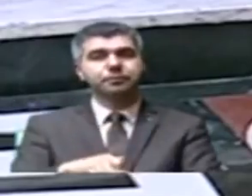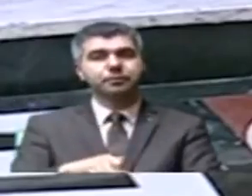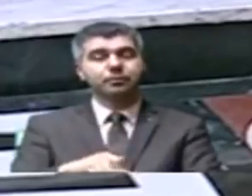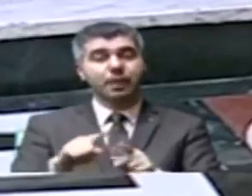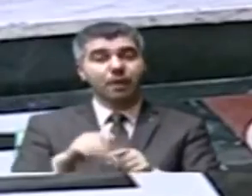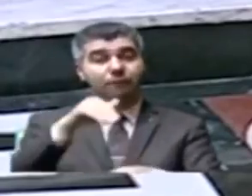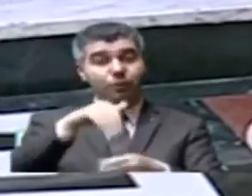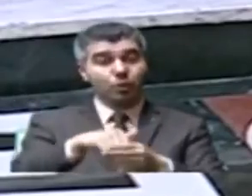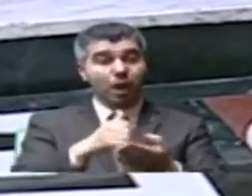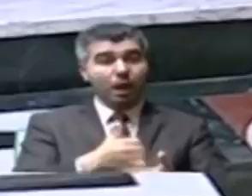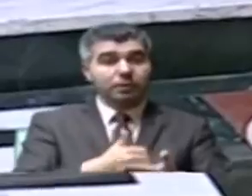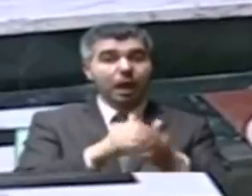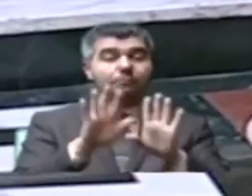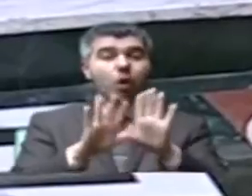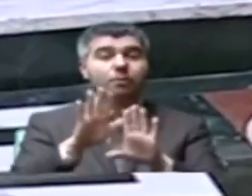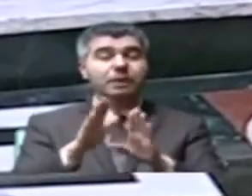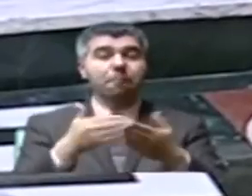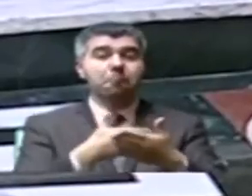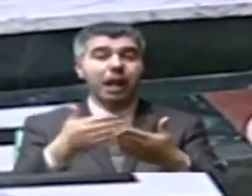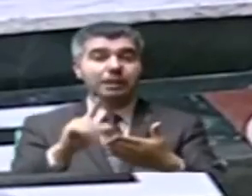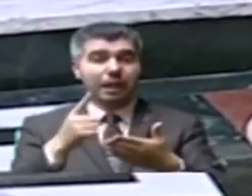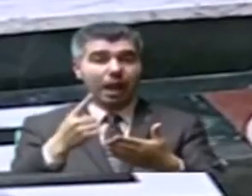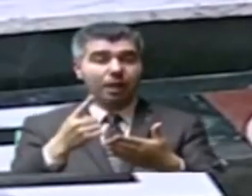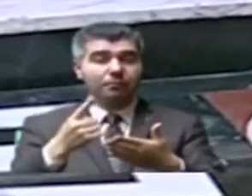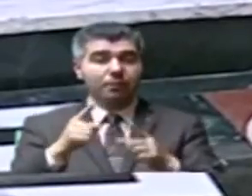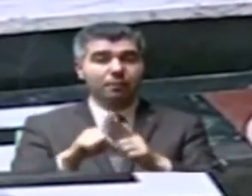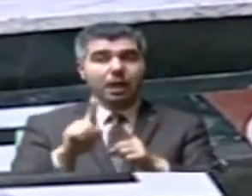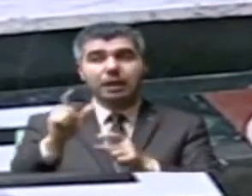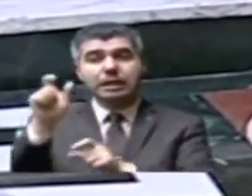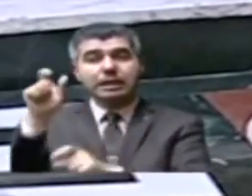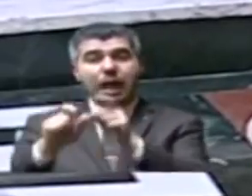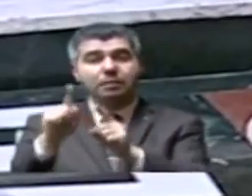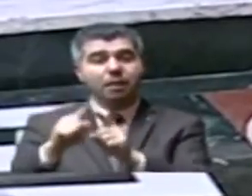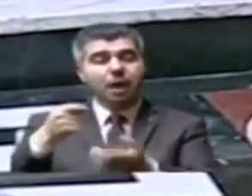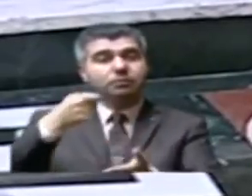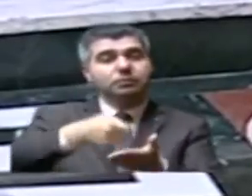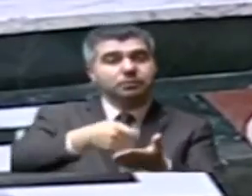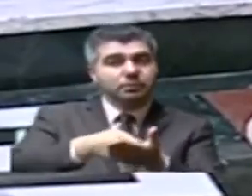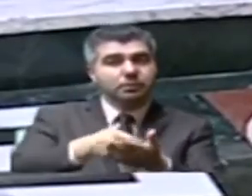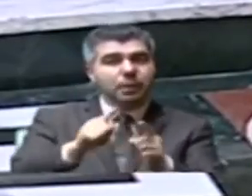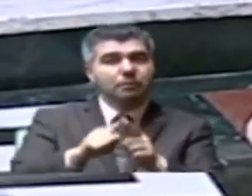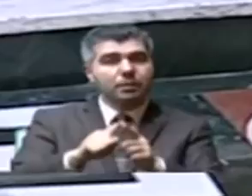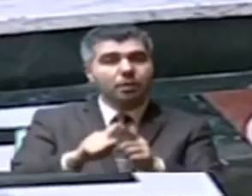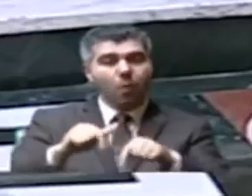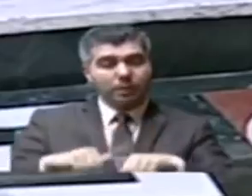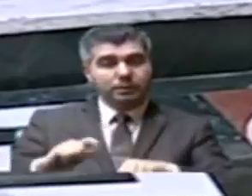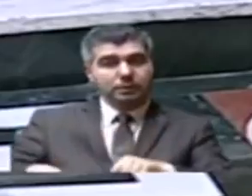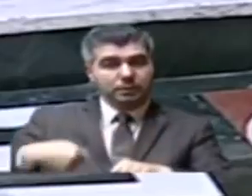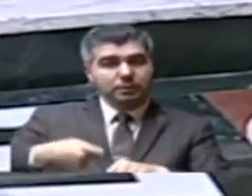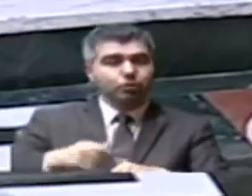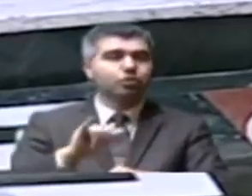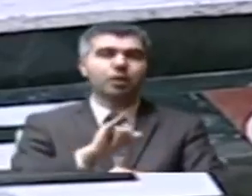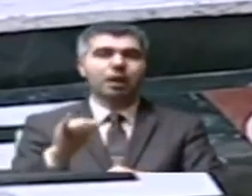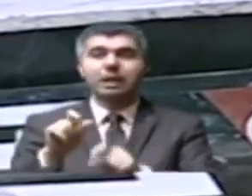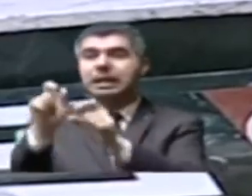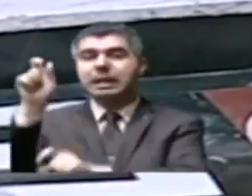صندوق المقاصة اللي كان تيدي 55 مليار للدولة؟ راه المواطن اللي كان تيأديها، ملي تنقولوا الدولة، ماشي الدودي كيخلص من جيبه، راه من جيب الفلوس